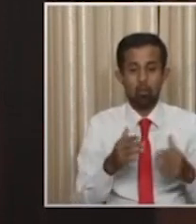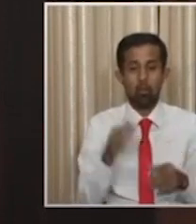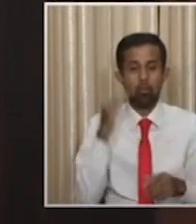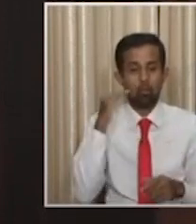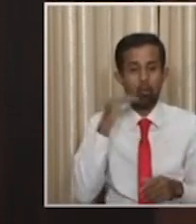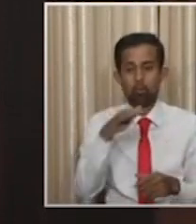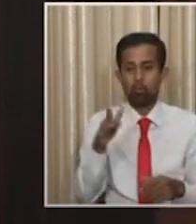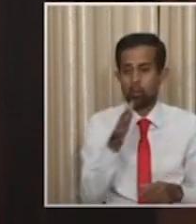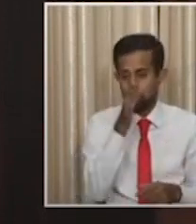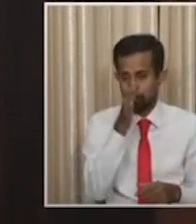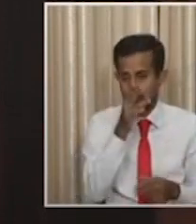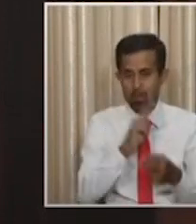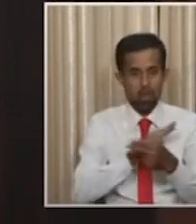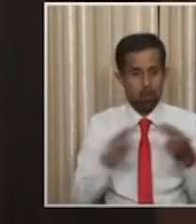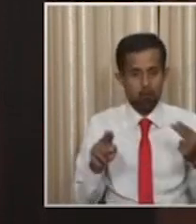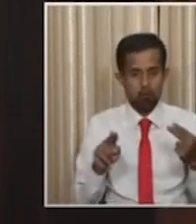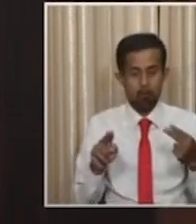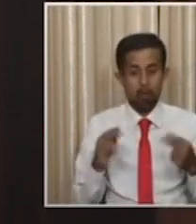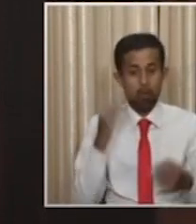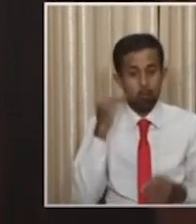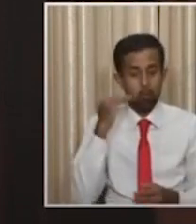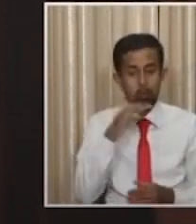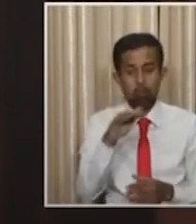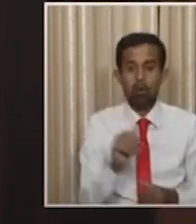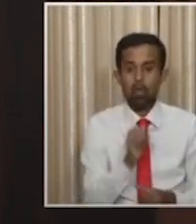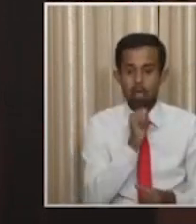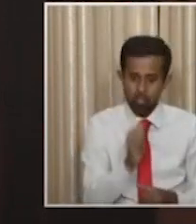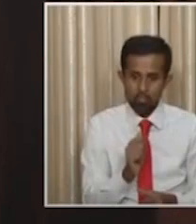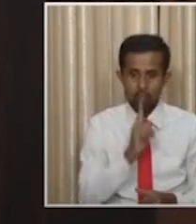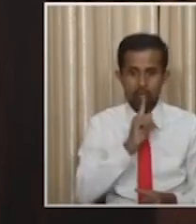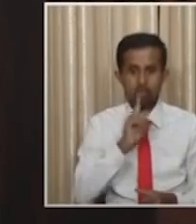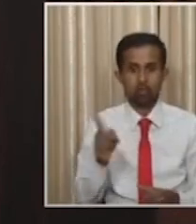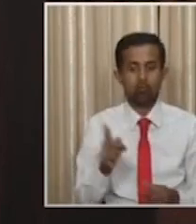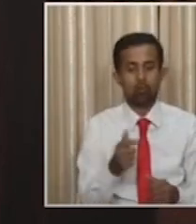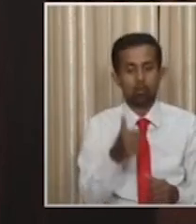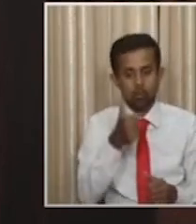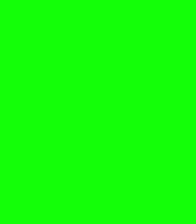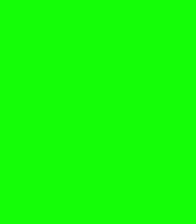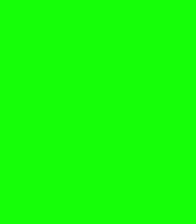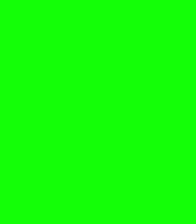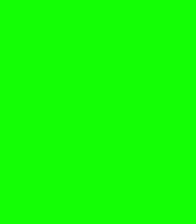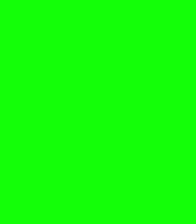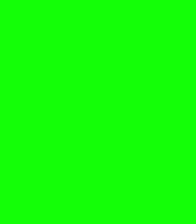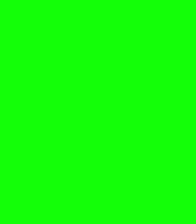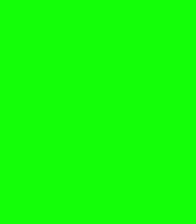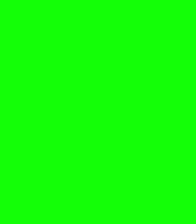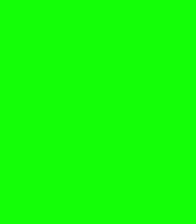சரியானவற்றை பேசி சரியானவற்றை பெற்றுக் கொள்வதற்கு நீங்கள் முயற்சிகள் எடுக்க வேண்டும் என்று இந்த இடத்திலே கேட்டுக்கொள்ள விரும்புகிறேன்.